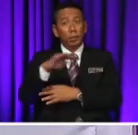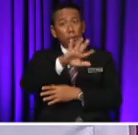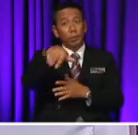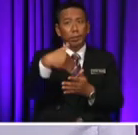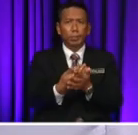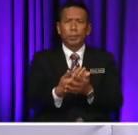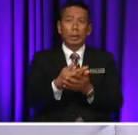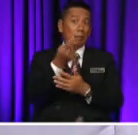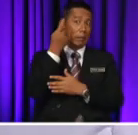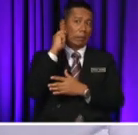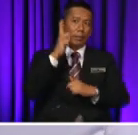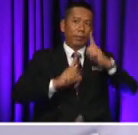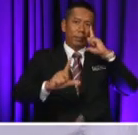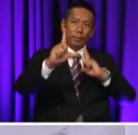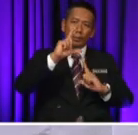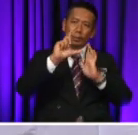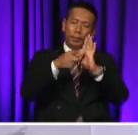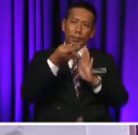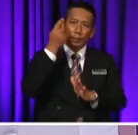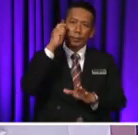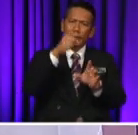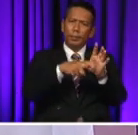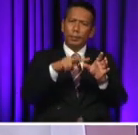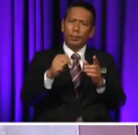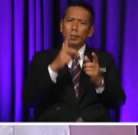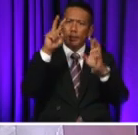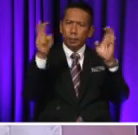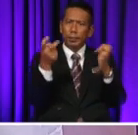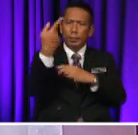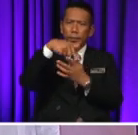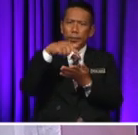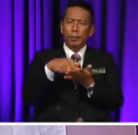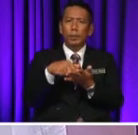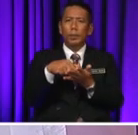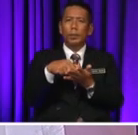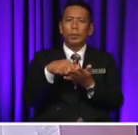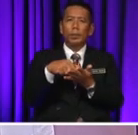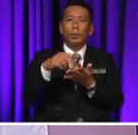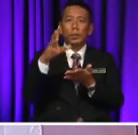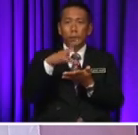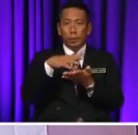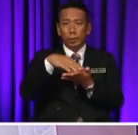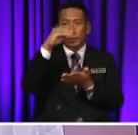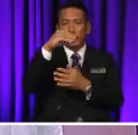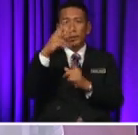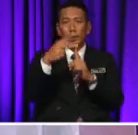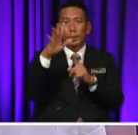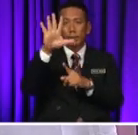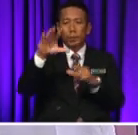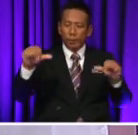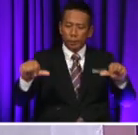sebentar tadi adalah berkaitan dengan tajuk kita pada hari ini yaitu pelajaran yang kelima pengamalan